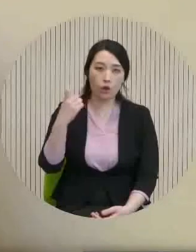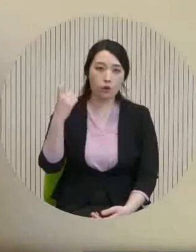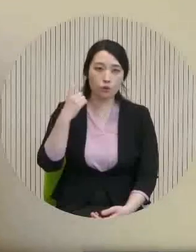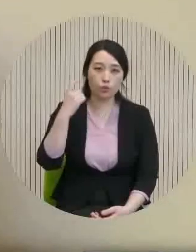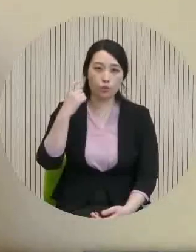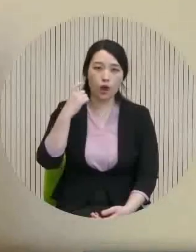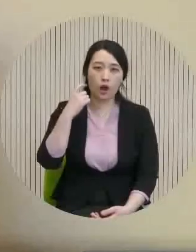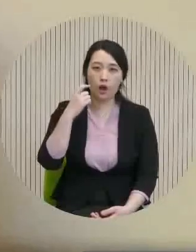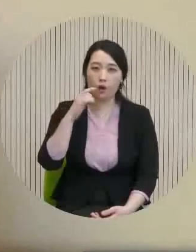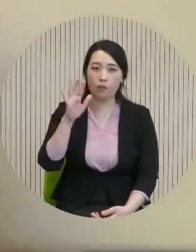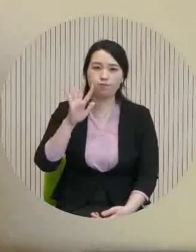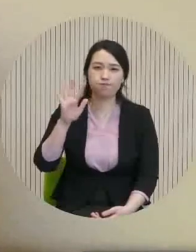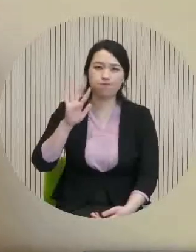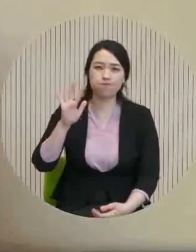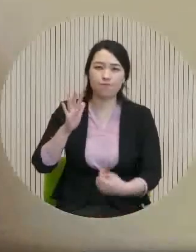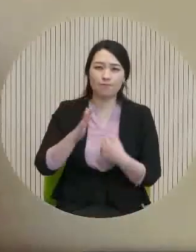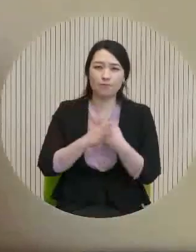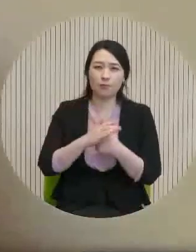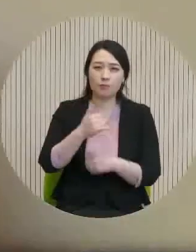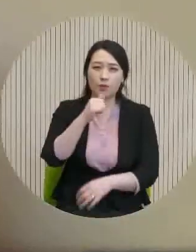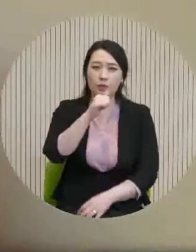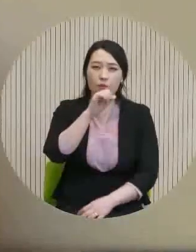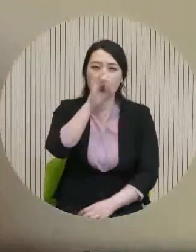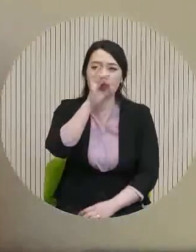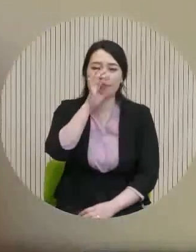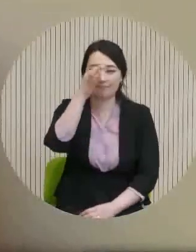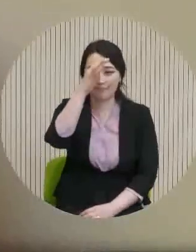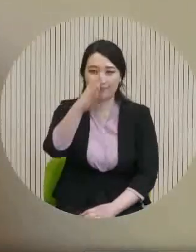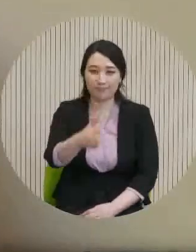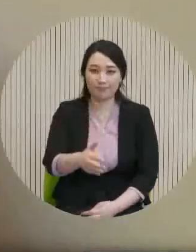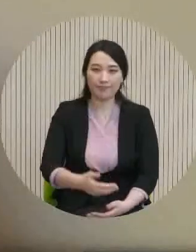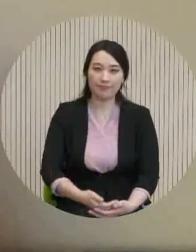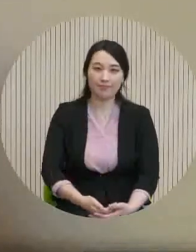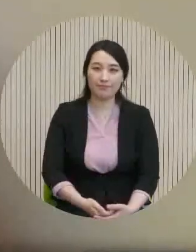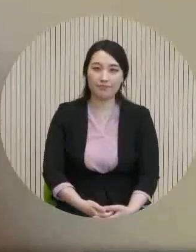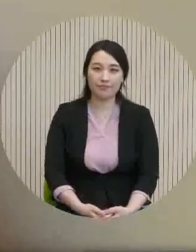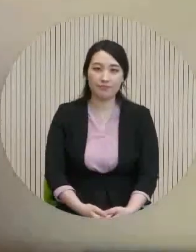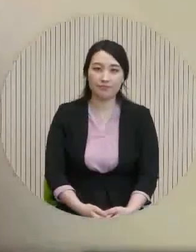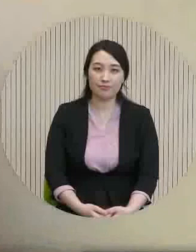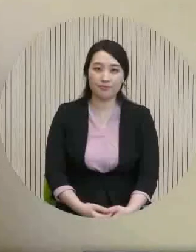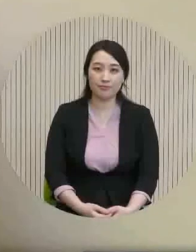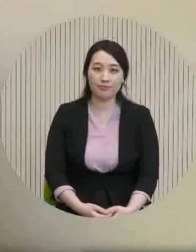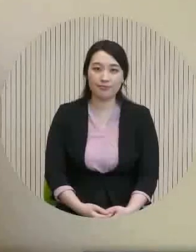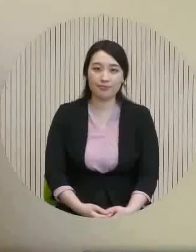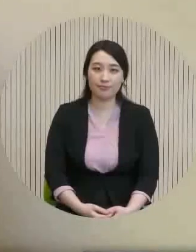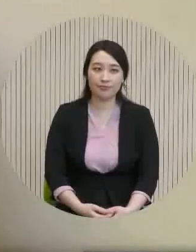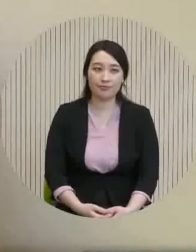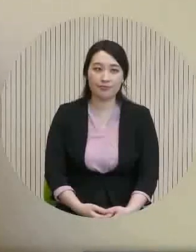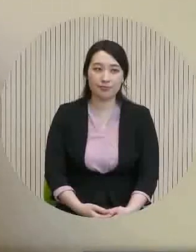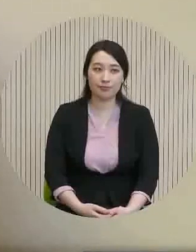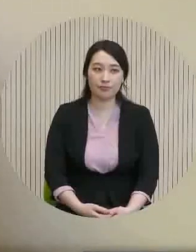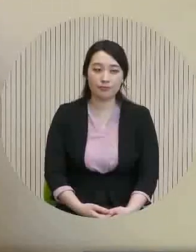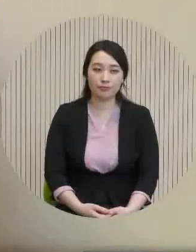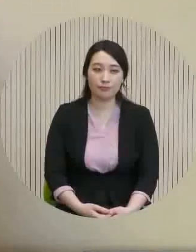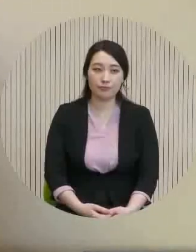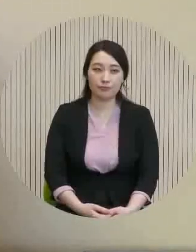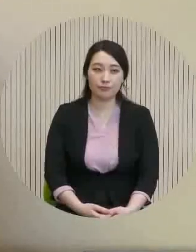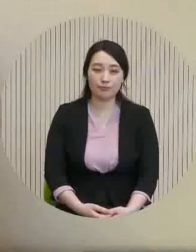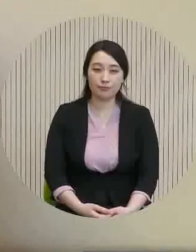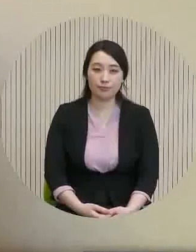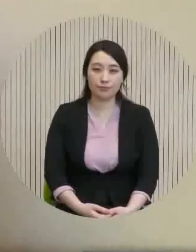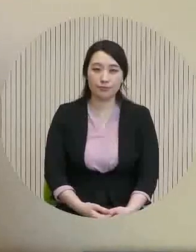있지 않아서 통시 통역이 불가능합니다. To answer this question from YouTube,